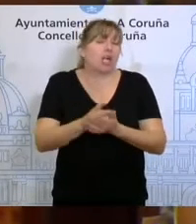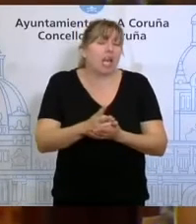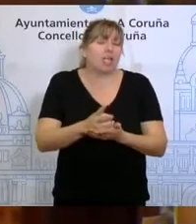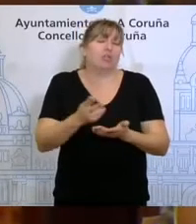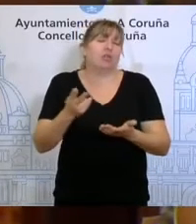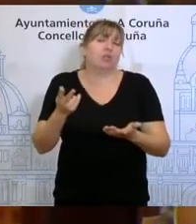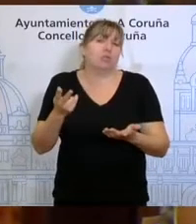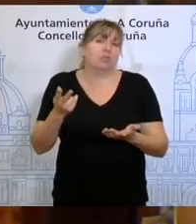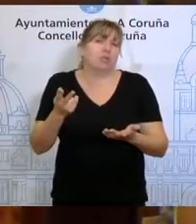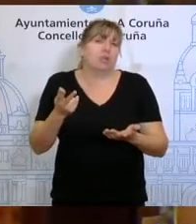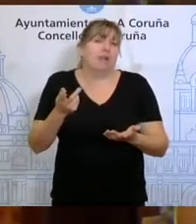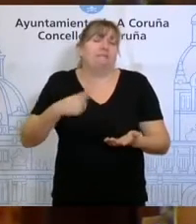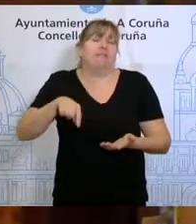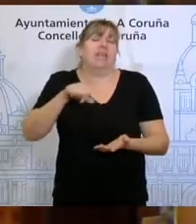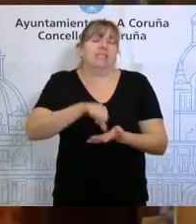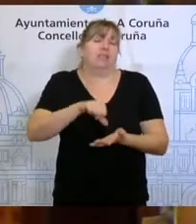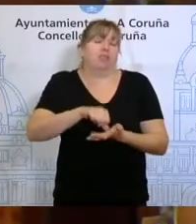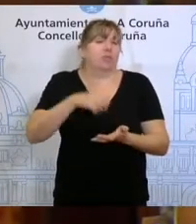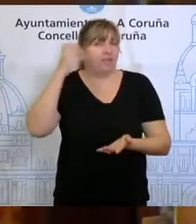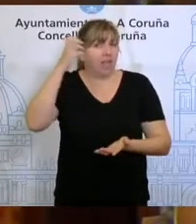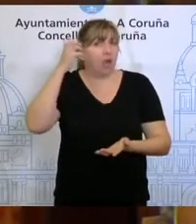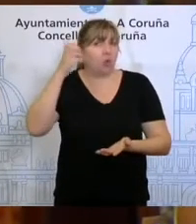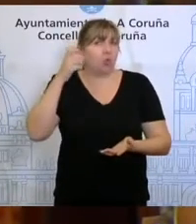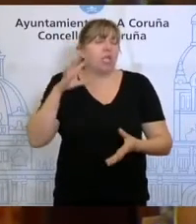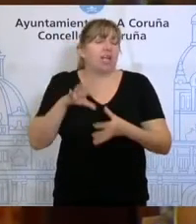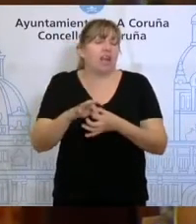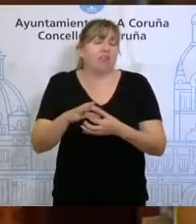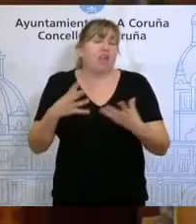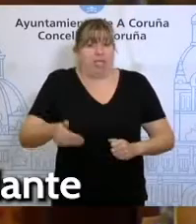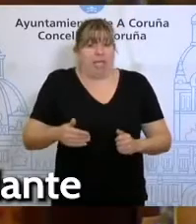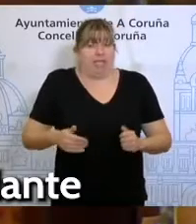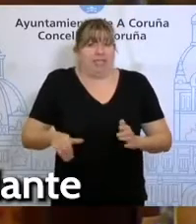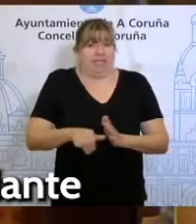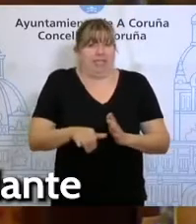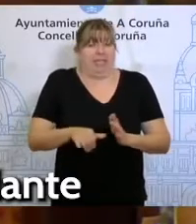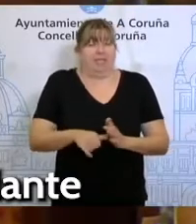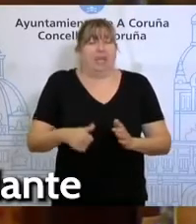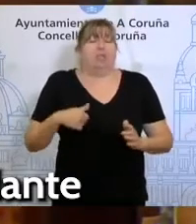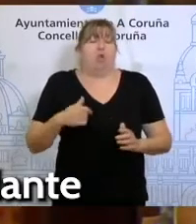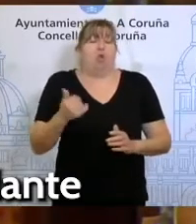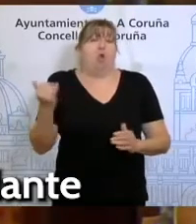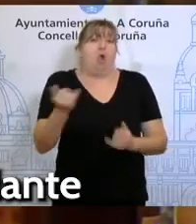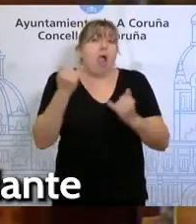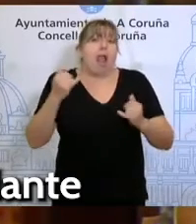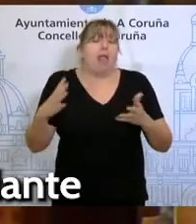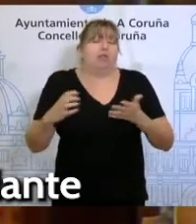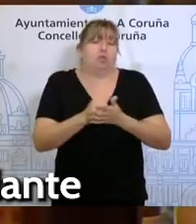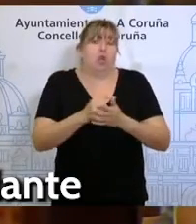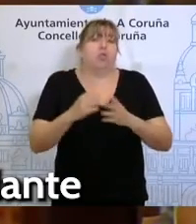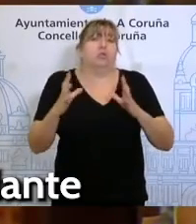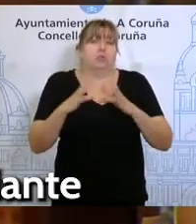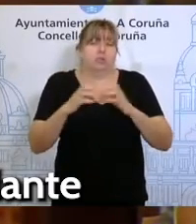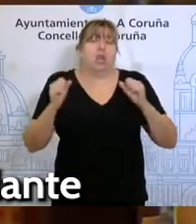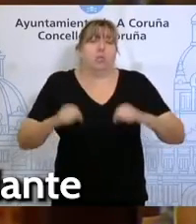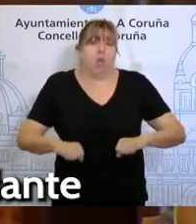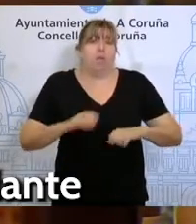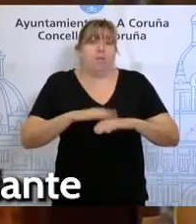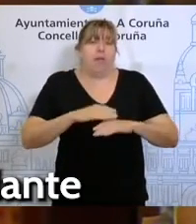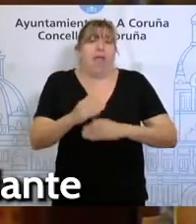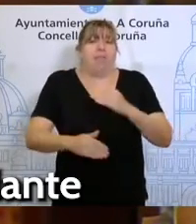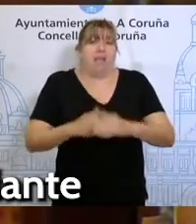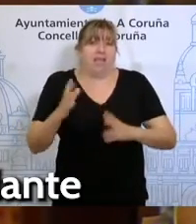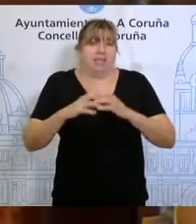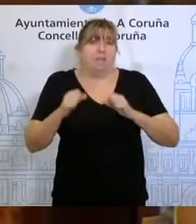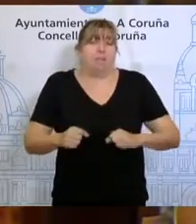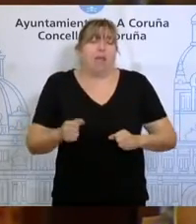desafíos que ten esta cidade en materia de dereito á vivenda e desexo que sexamos capaces de sacar adiante ese pacto